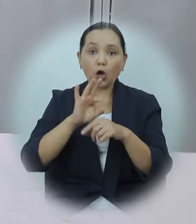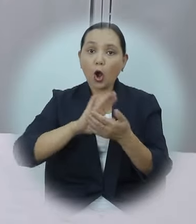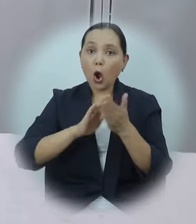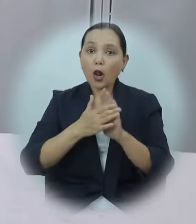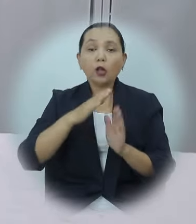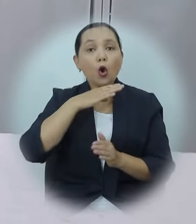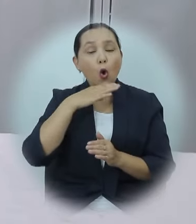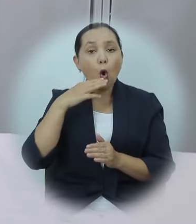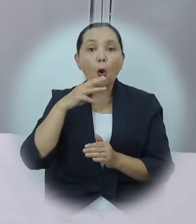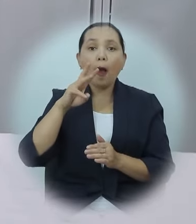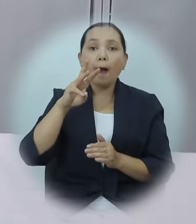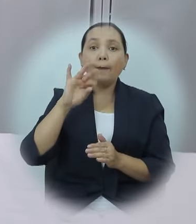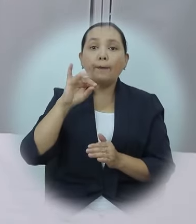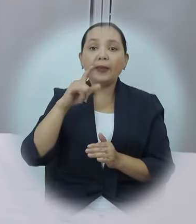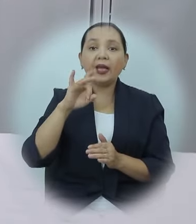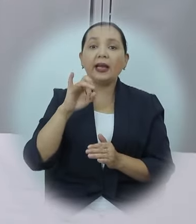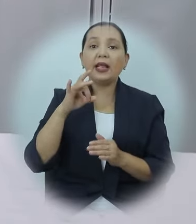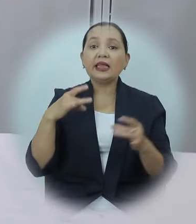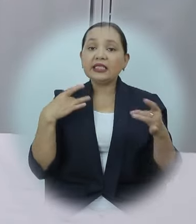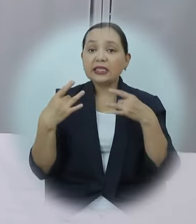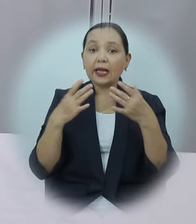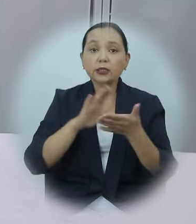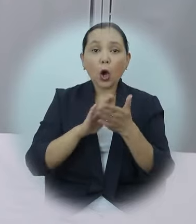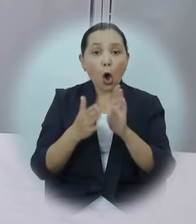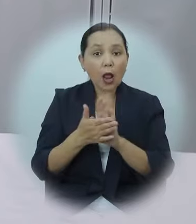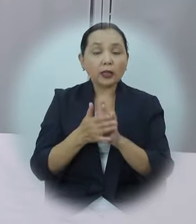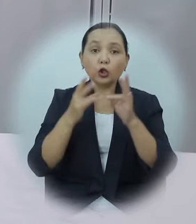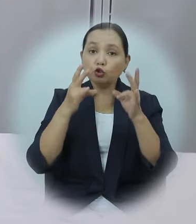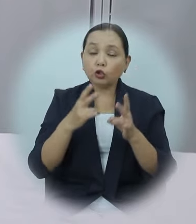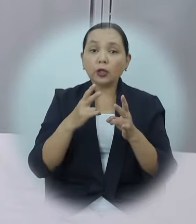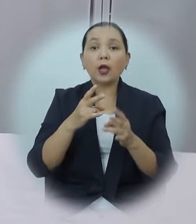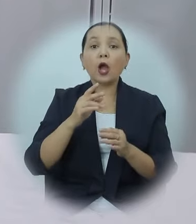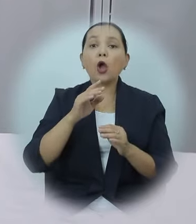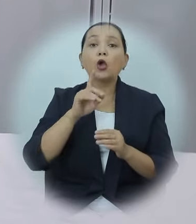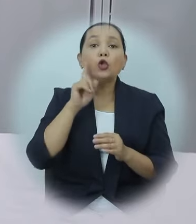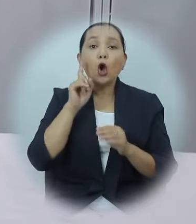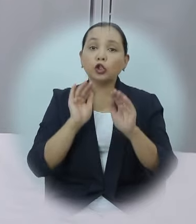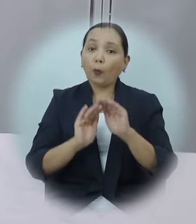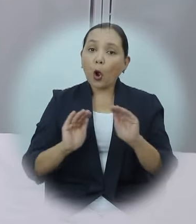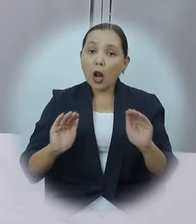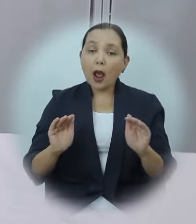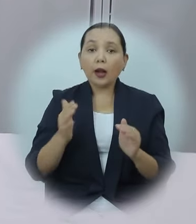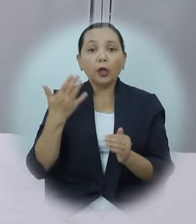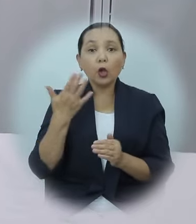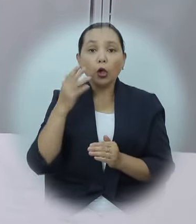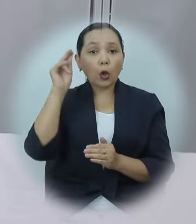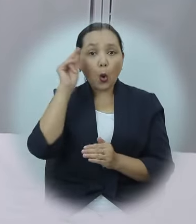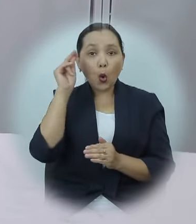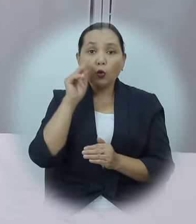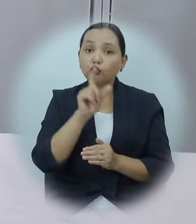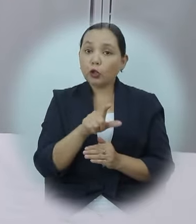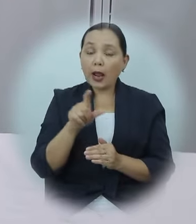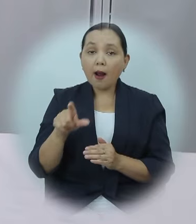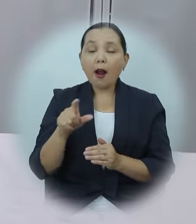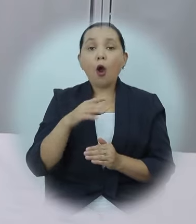ketgan, migren holatlari, stress holatlariga tushib qolish, yosh bolalarning yoki o'quvchilarning